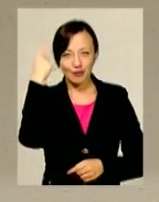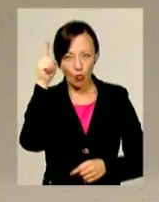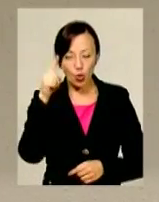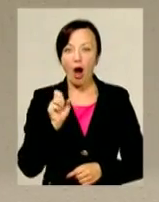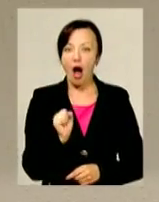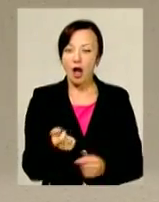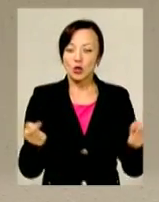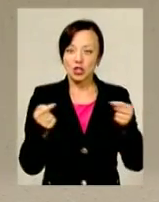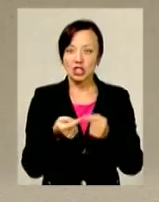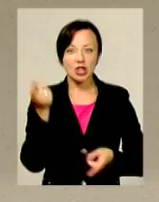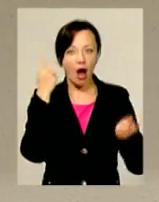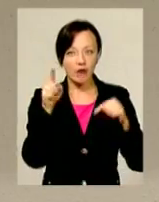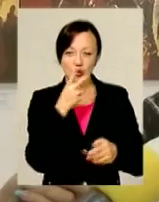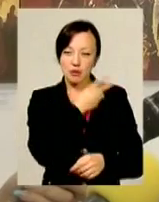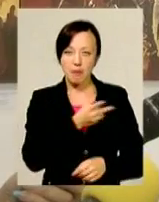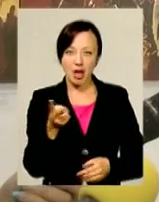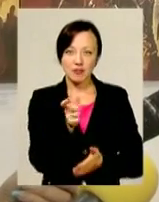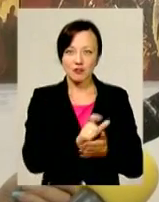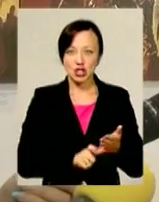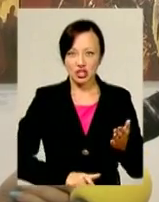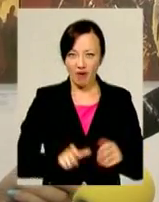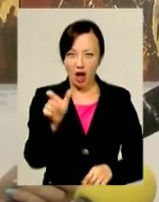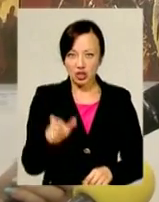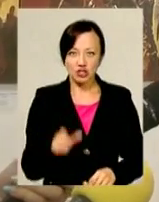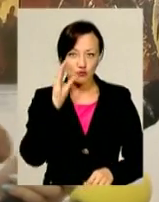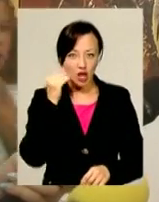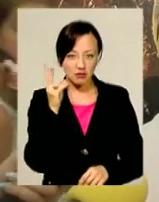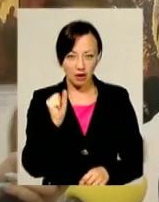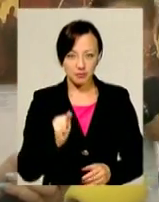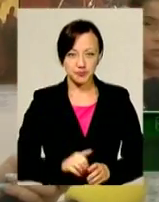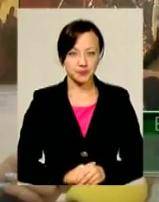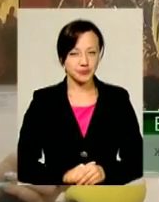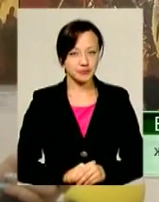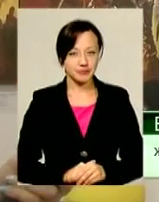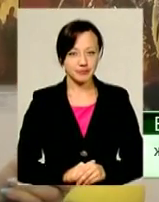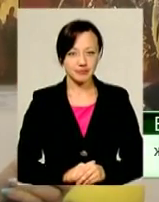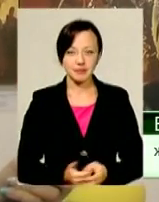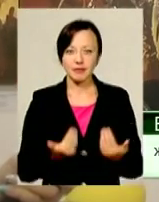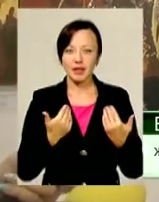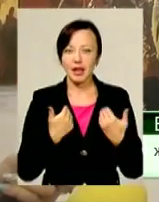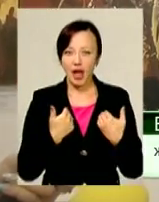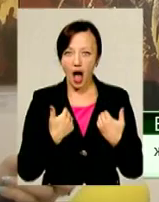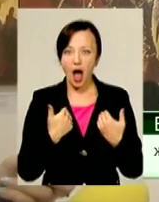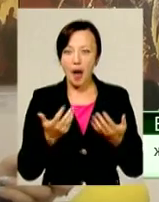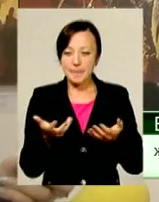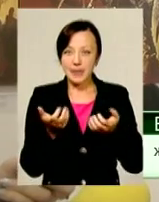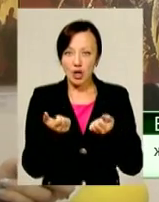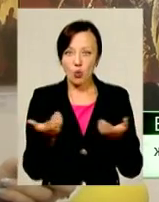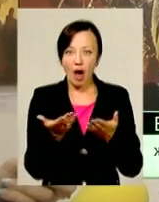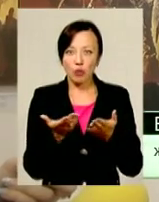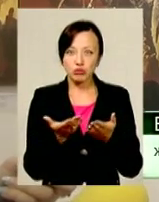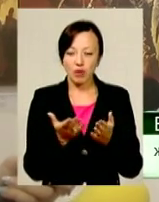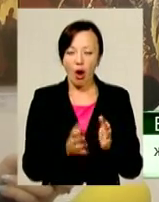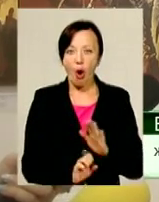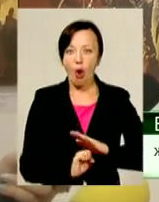а точніше – авторське бачення віршів поета. Я беру якусь основу з вірша Тараса